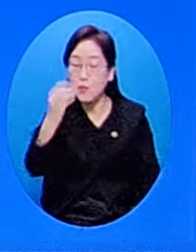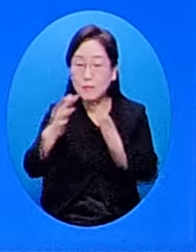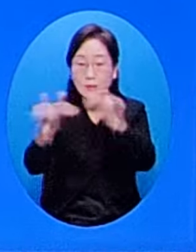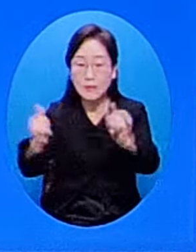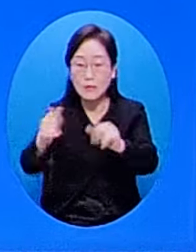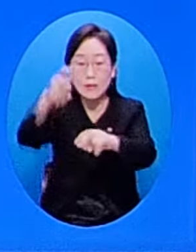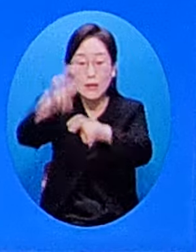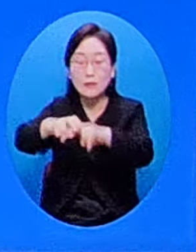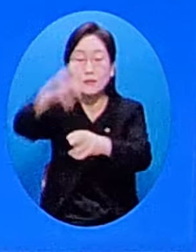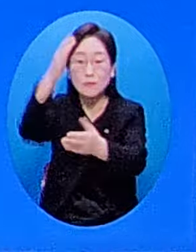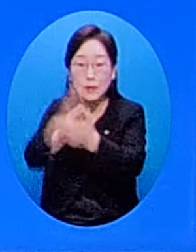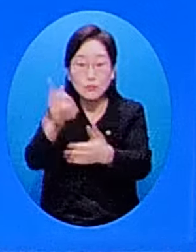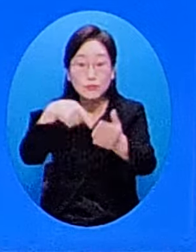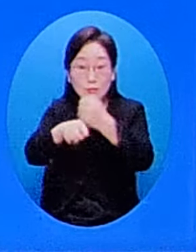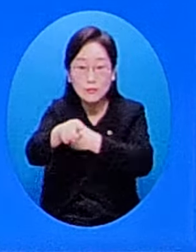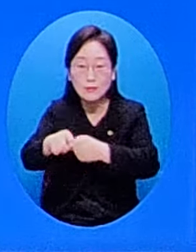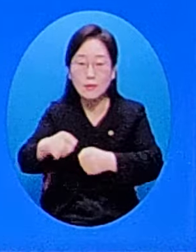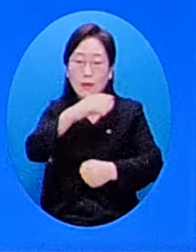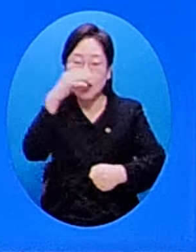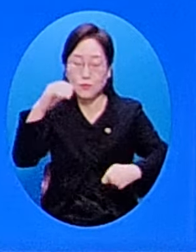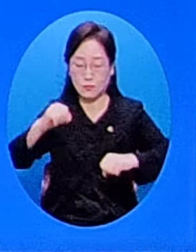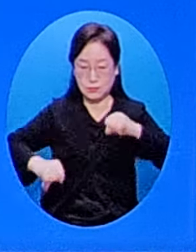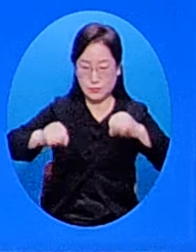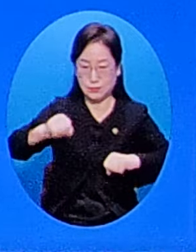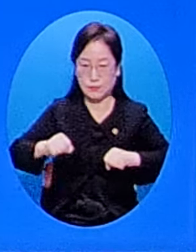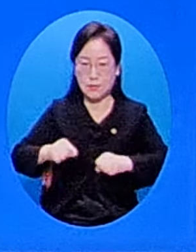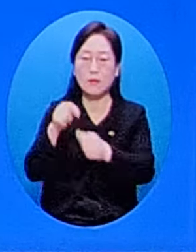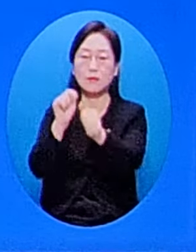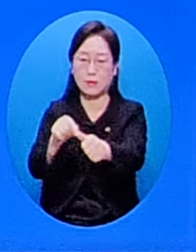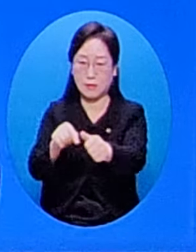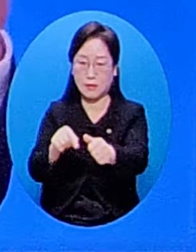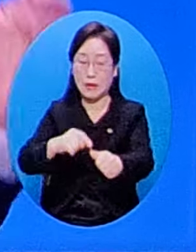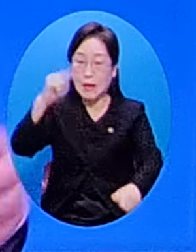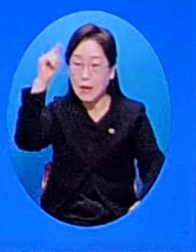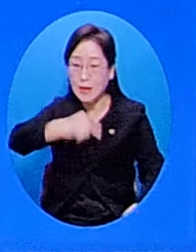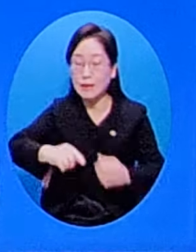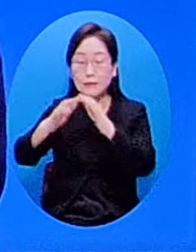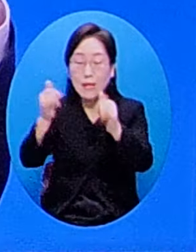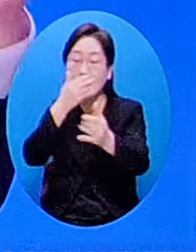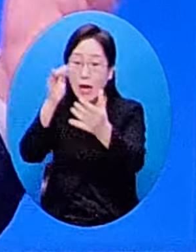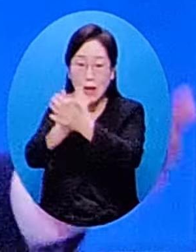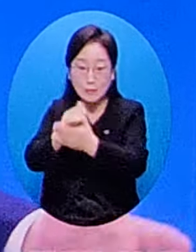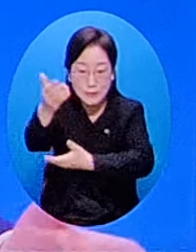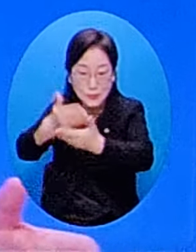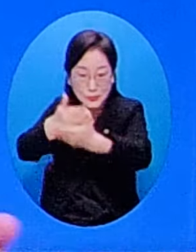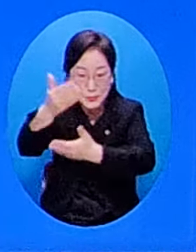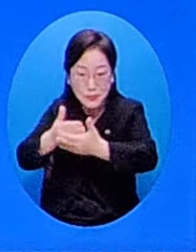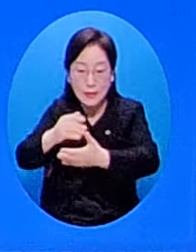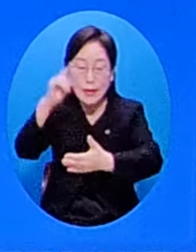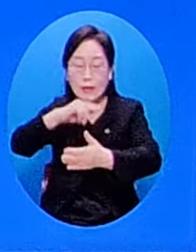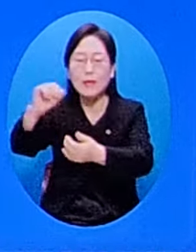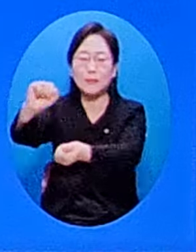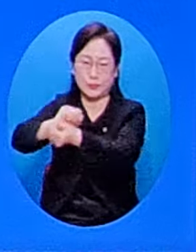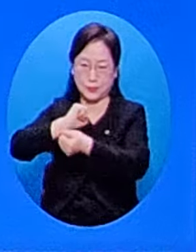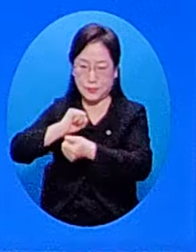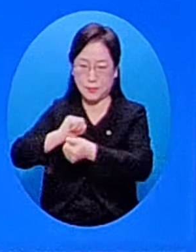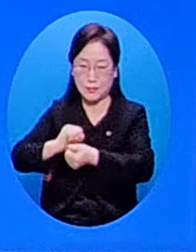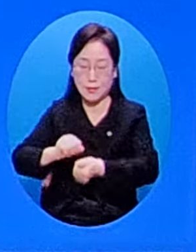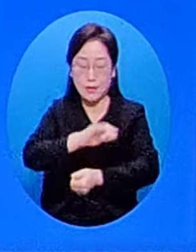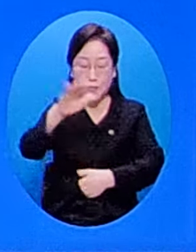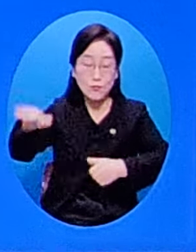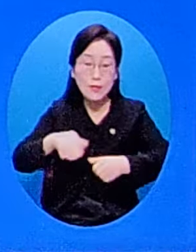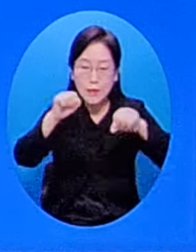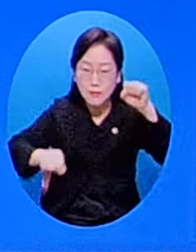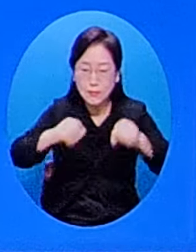앉지 말라는 것은 행동을 바르게 하라는 말씀입니다. 악한 자들과 어울리면 악한 자가 되는 것입니다. 우리는 늘 행동이